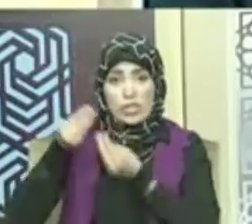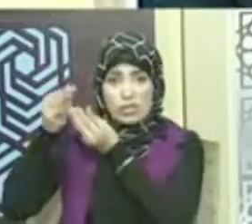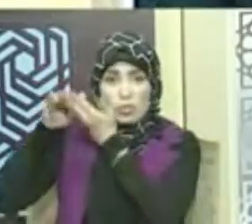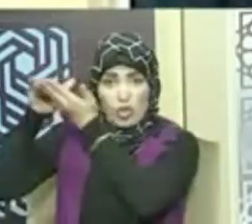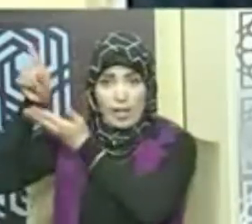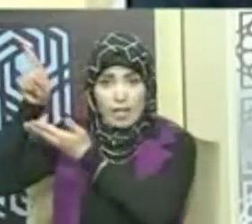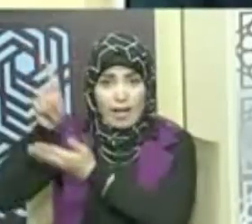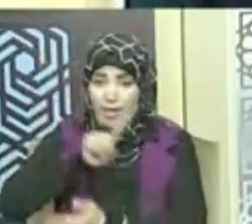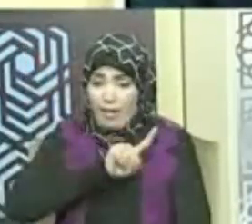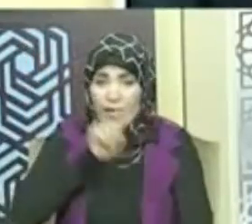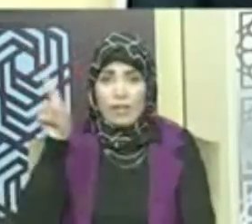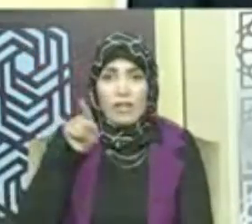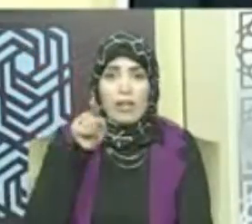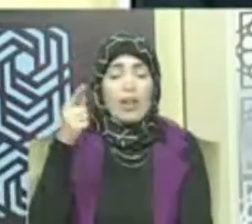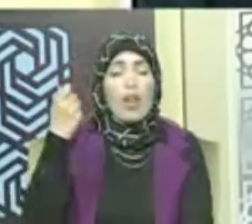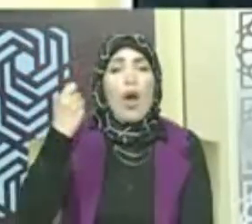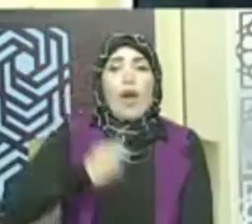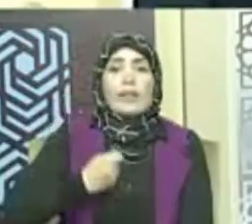وأنتم الفقراء،